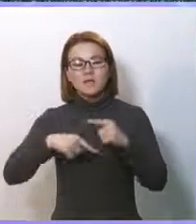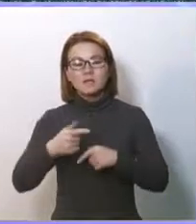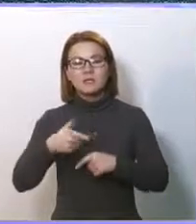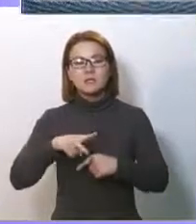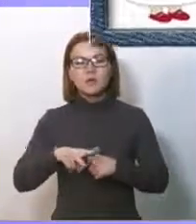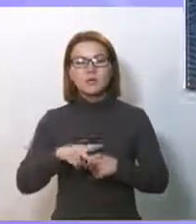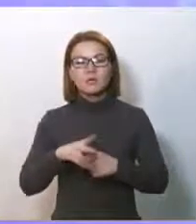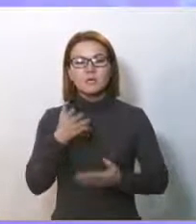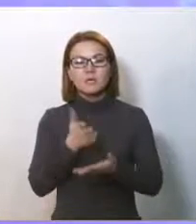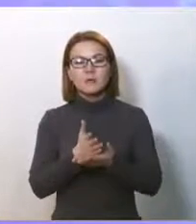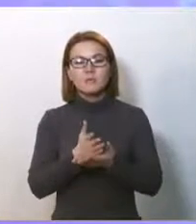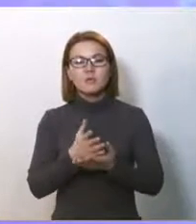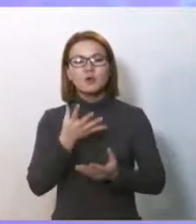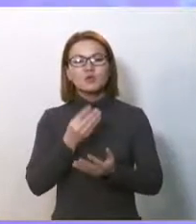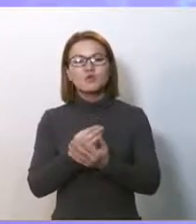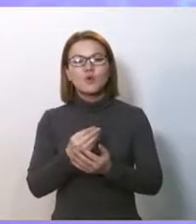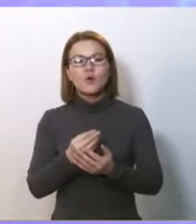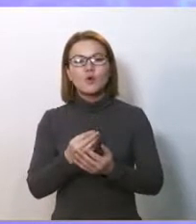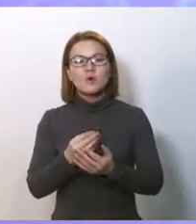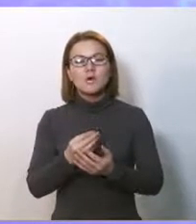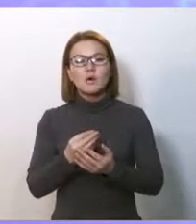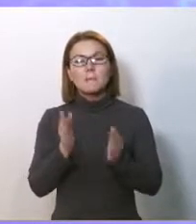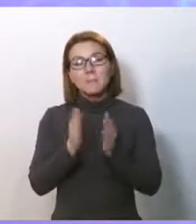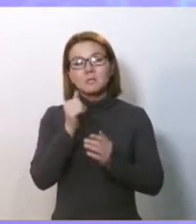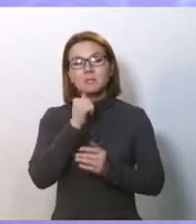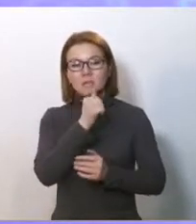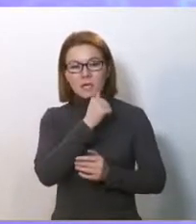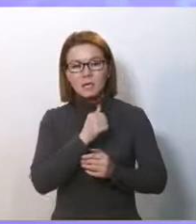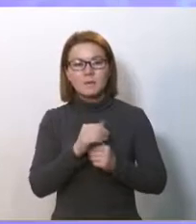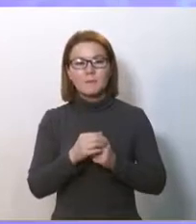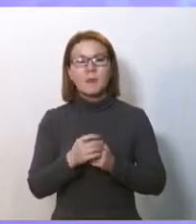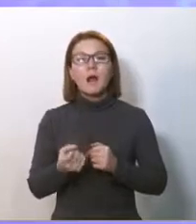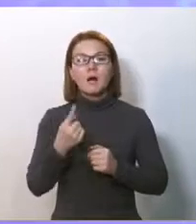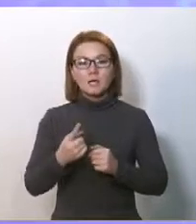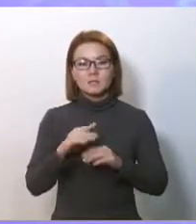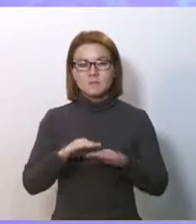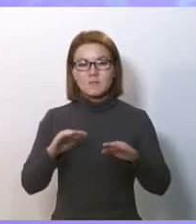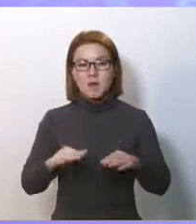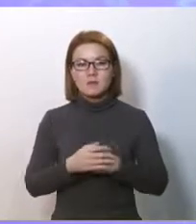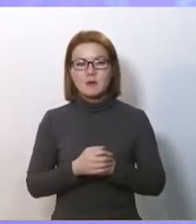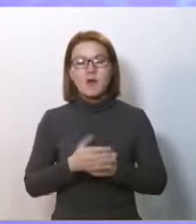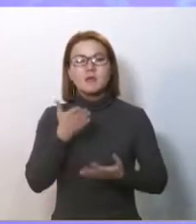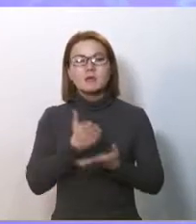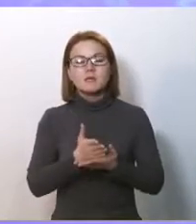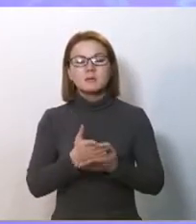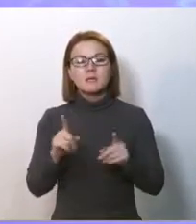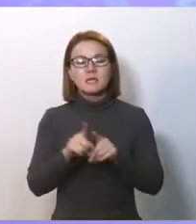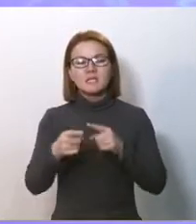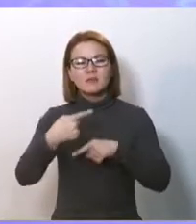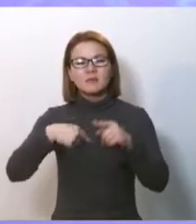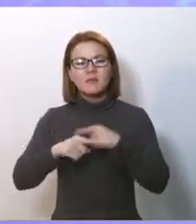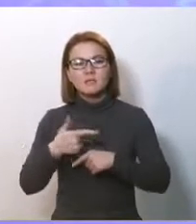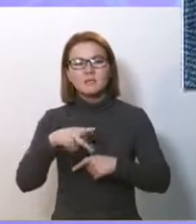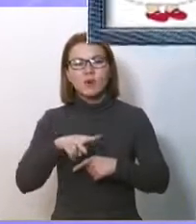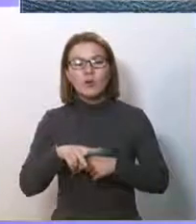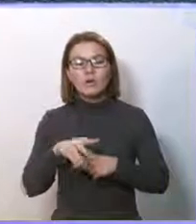глаголы имеют свой небольшой секретик. Оказывается, ребята, есть такие возвратные